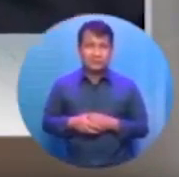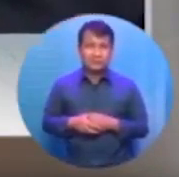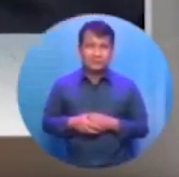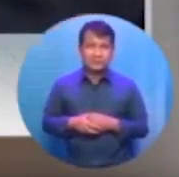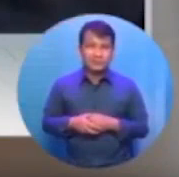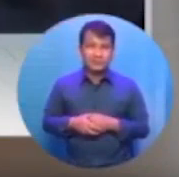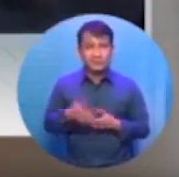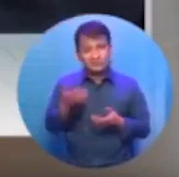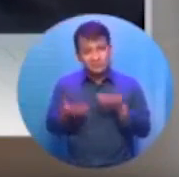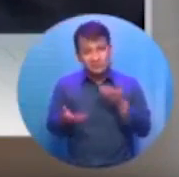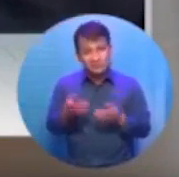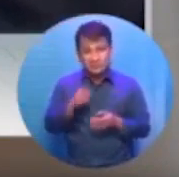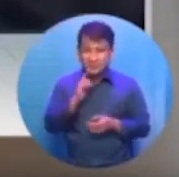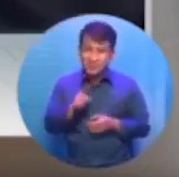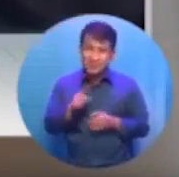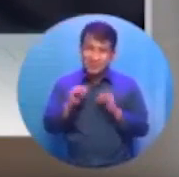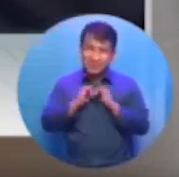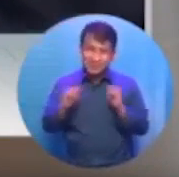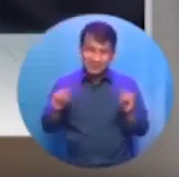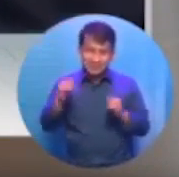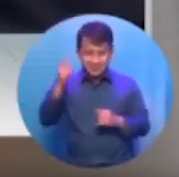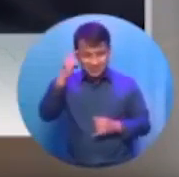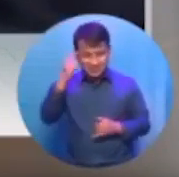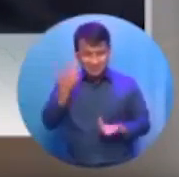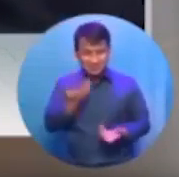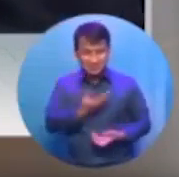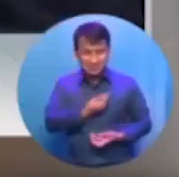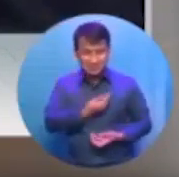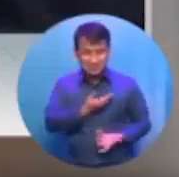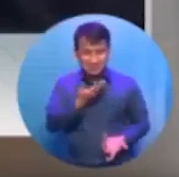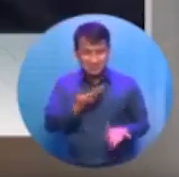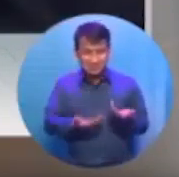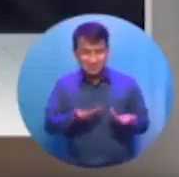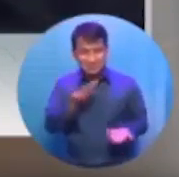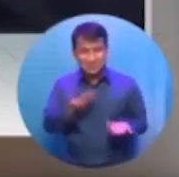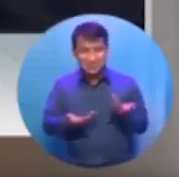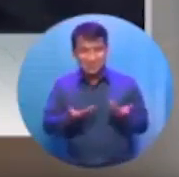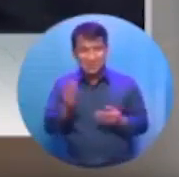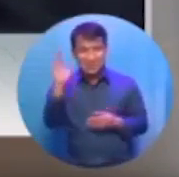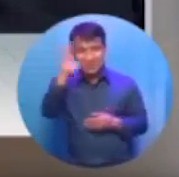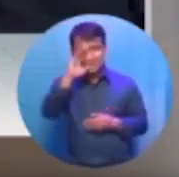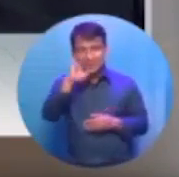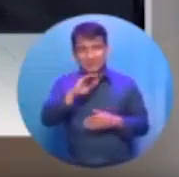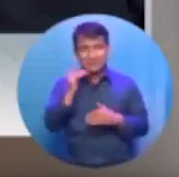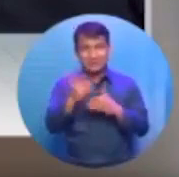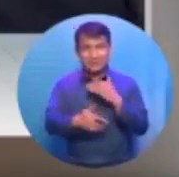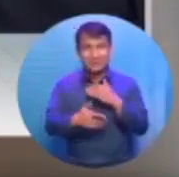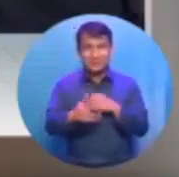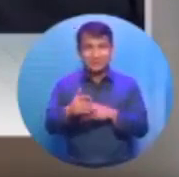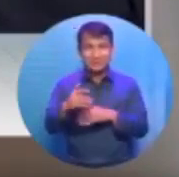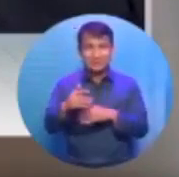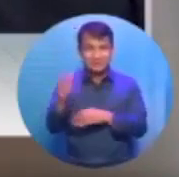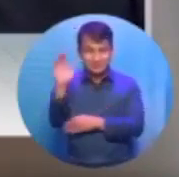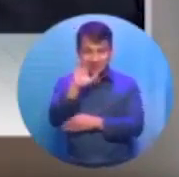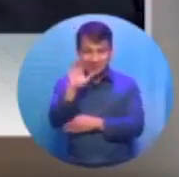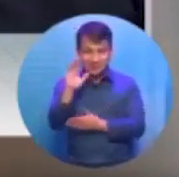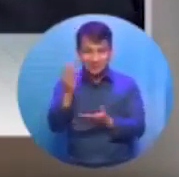Ayun nga, sir. No? Mukhang parehas tayo ng kutob dito na baka naghahanap sila ng early Christmas bonus nila.